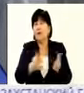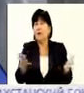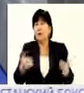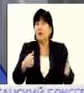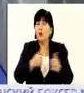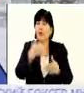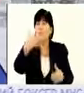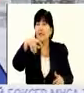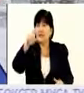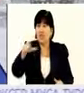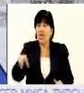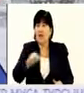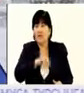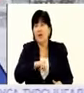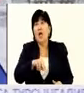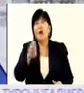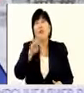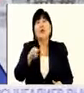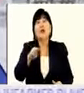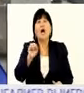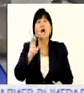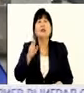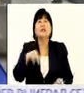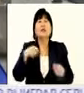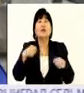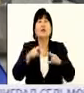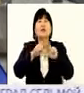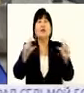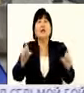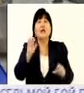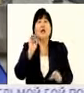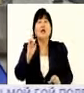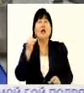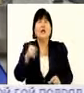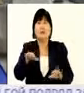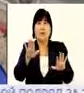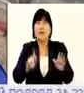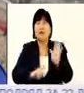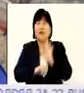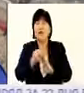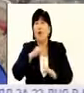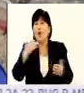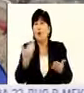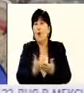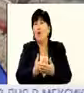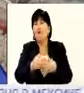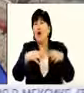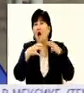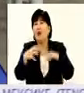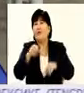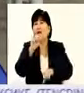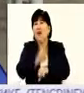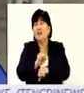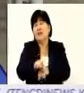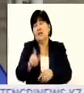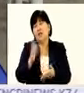до 50 человек. Берег Жандауретов в Аральске открыл торговый дом «Ерай». Кроме того, в райцентре сдан в эксплуатацию новый автовокзал. Здесь имеются